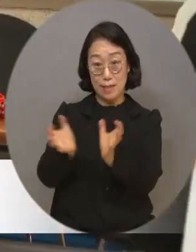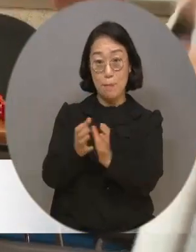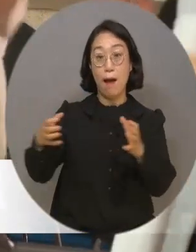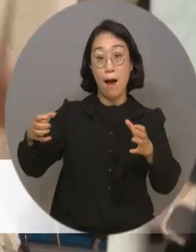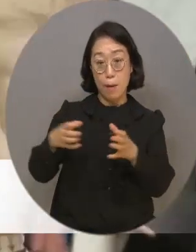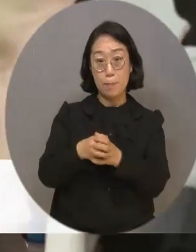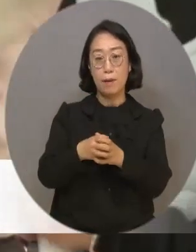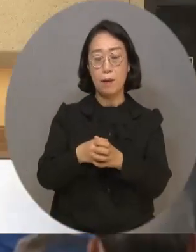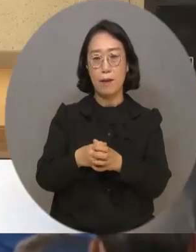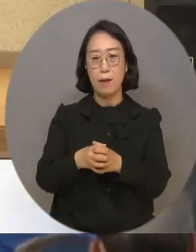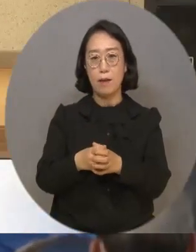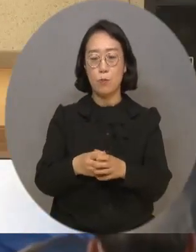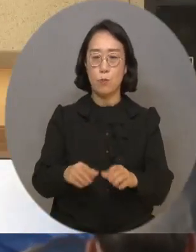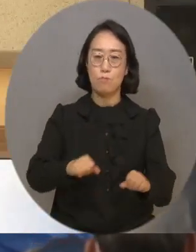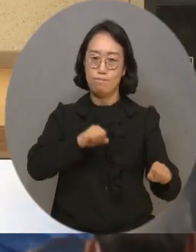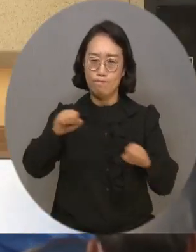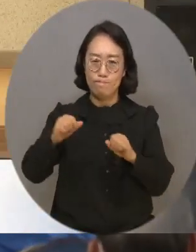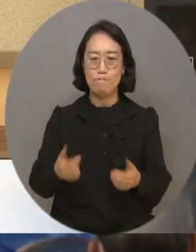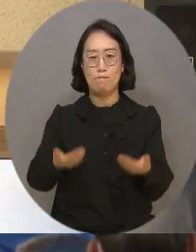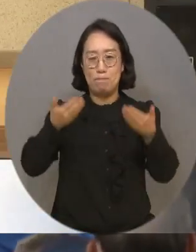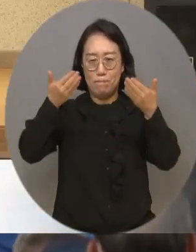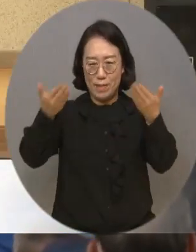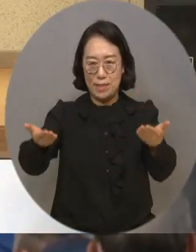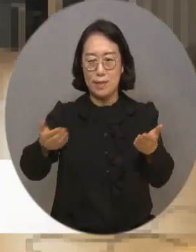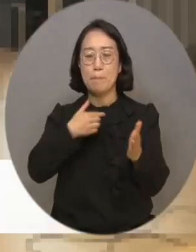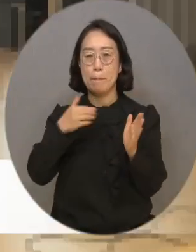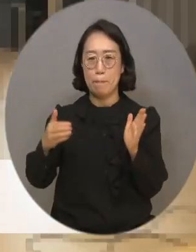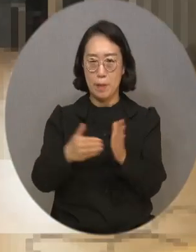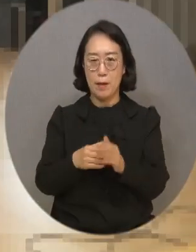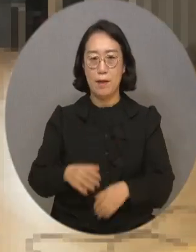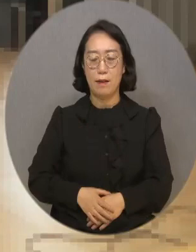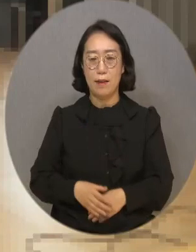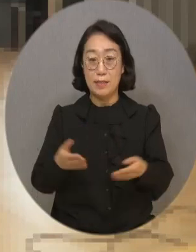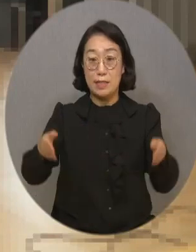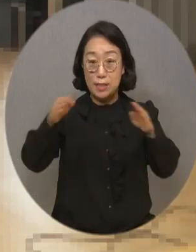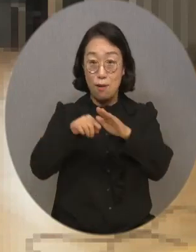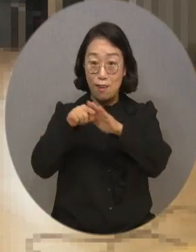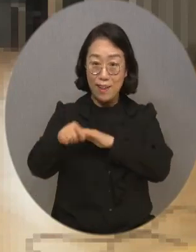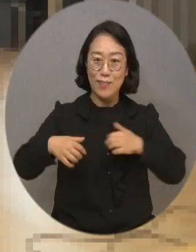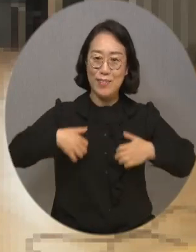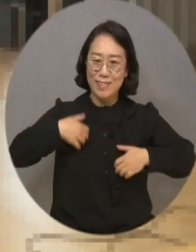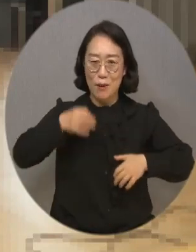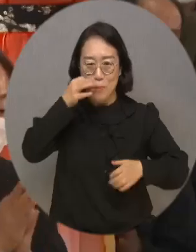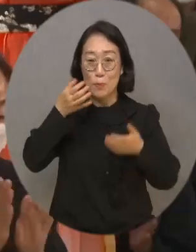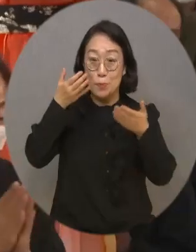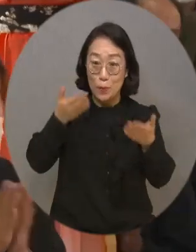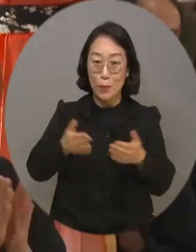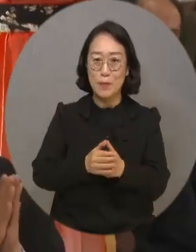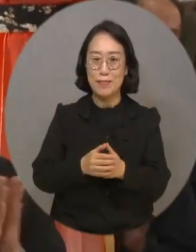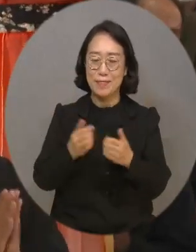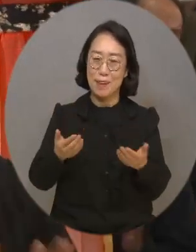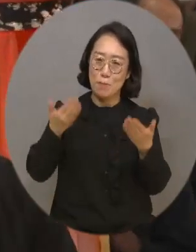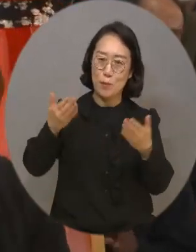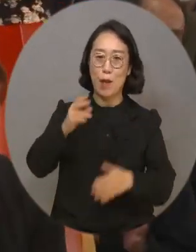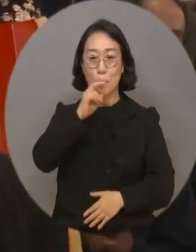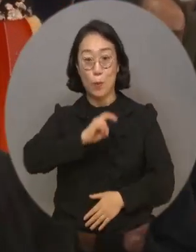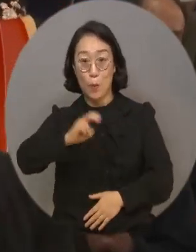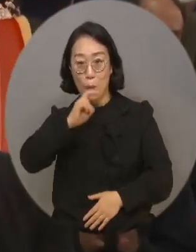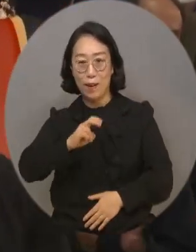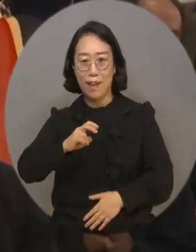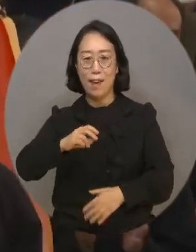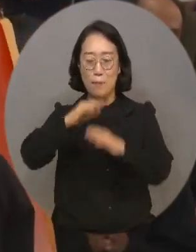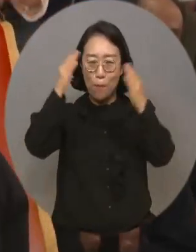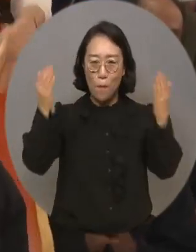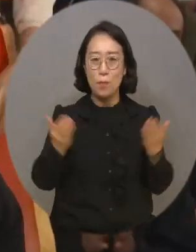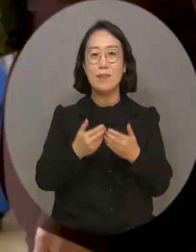함께 재능기부에 동참했습니다. 요양시설 사람들의 즐거운 모습에 봉사에 나선 에스타임도 저절로 흥이 돋습니다.